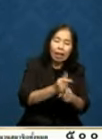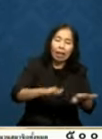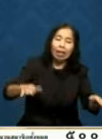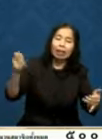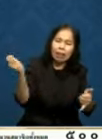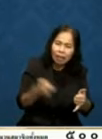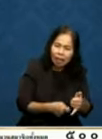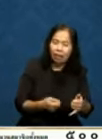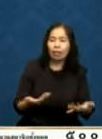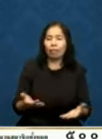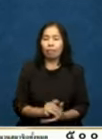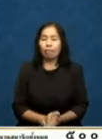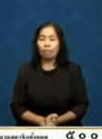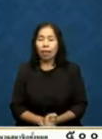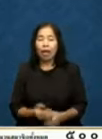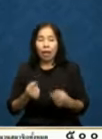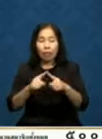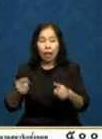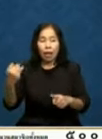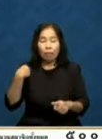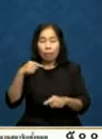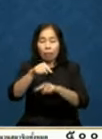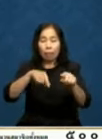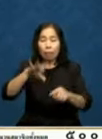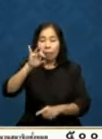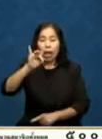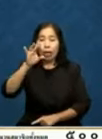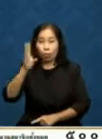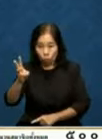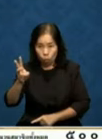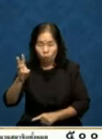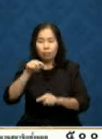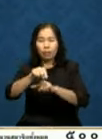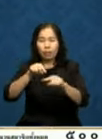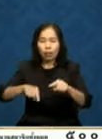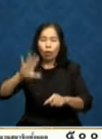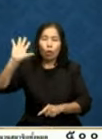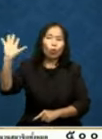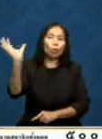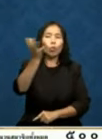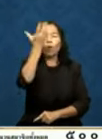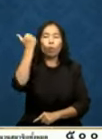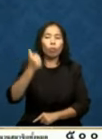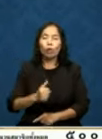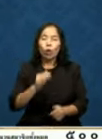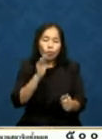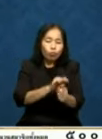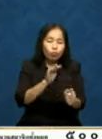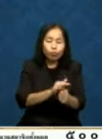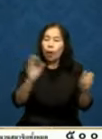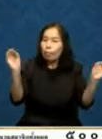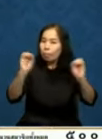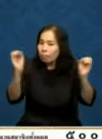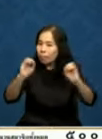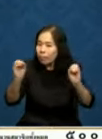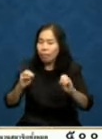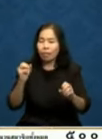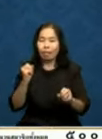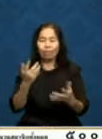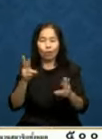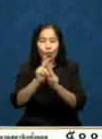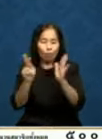ถิติที่น่าสนใจก็คือว่าร้อยละ86ของเด็กทั่วโลกนะคะไม่ได้รับความคุ้มครองจากความรุนแรงเหล่านั้นตามกฎหม